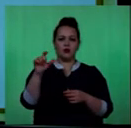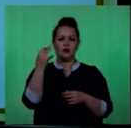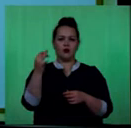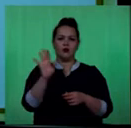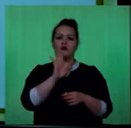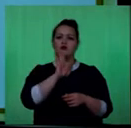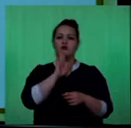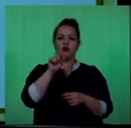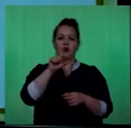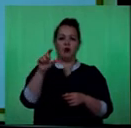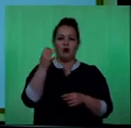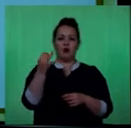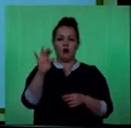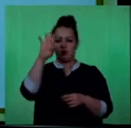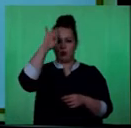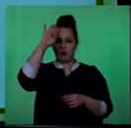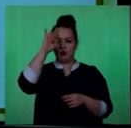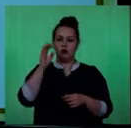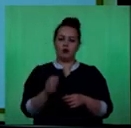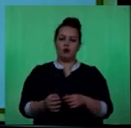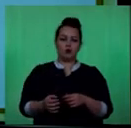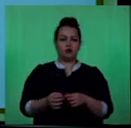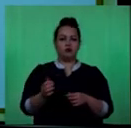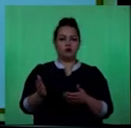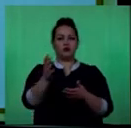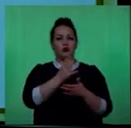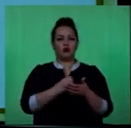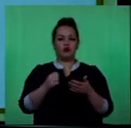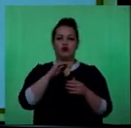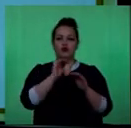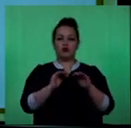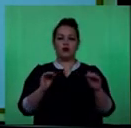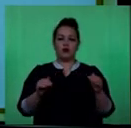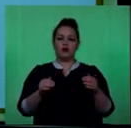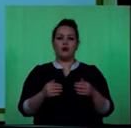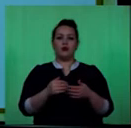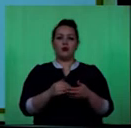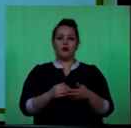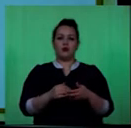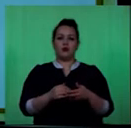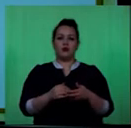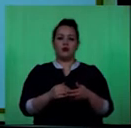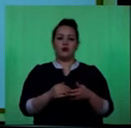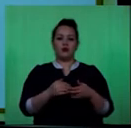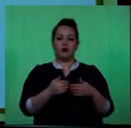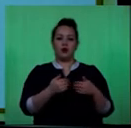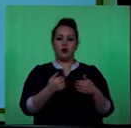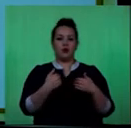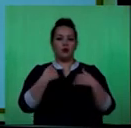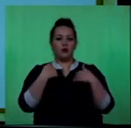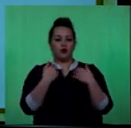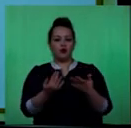мальчишки собирайтесь-ка детишки приглашаю на игру что проверить детвору